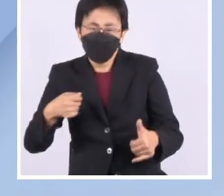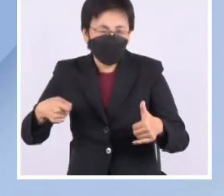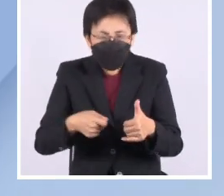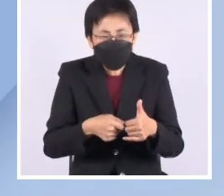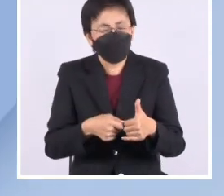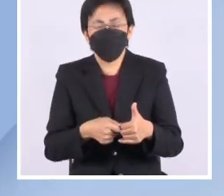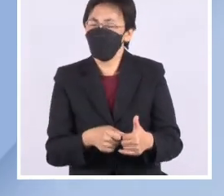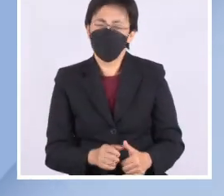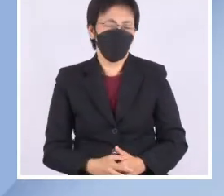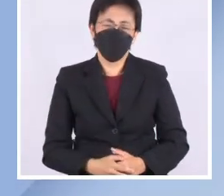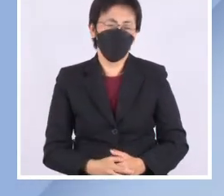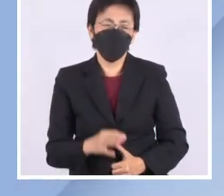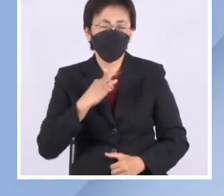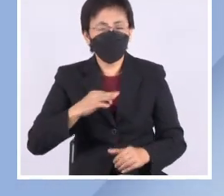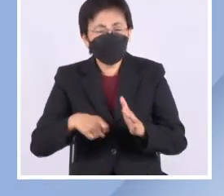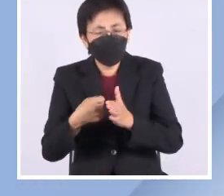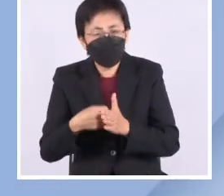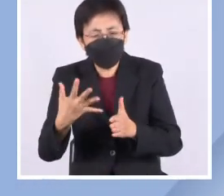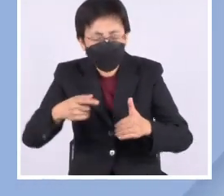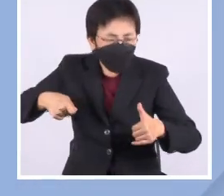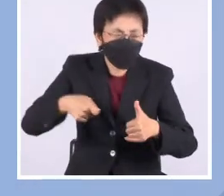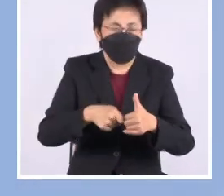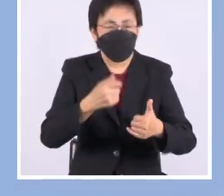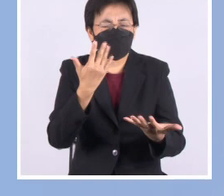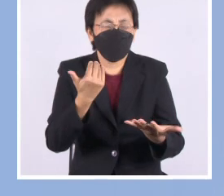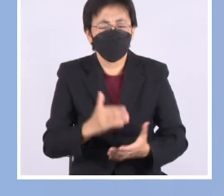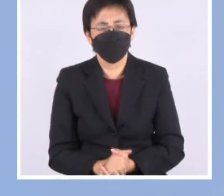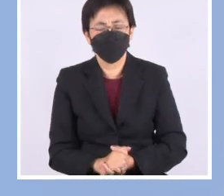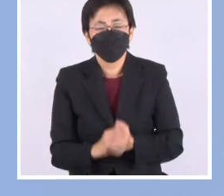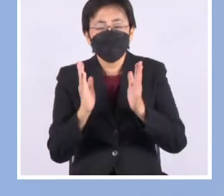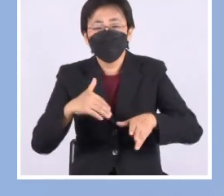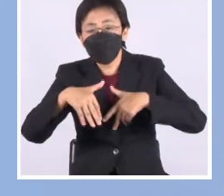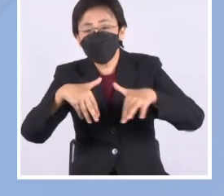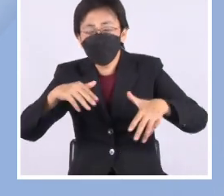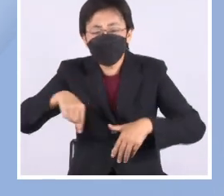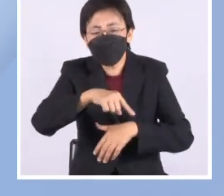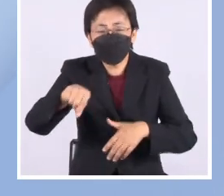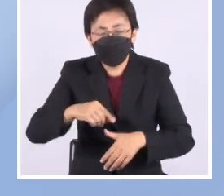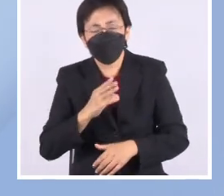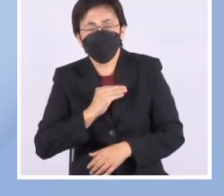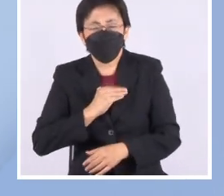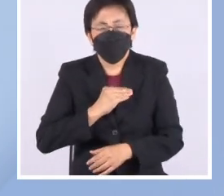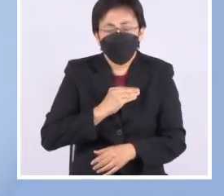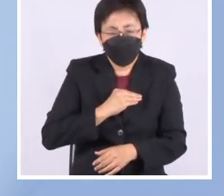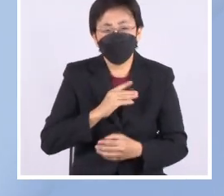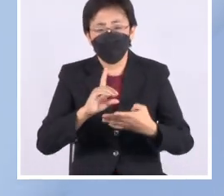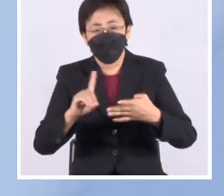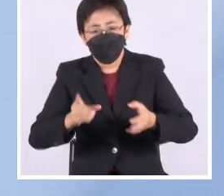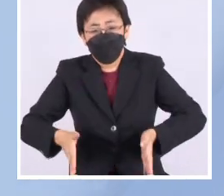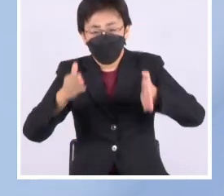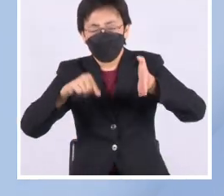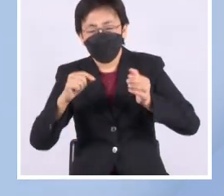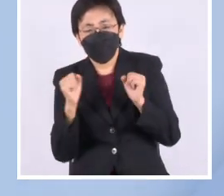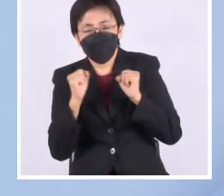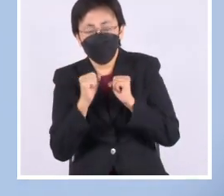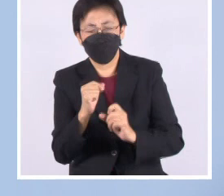รมเนี่ยทำเกินกว่าเหตุไปเธอบอกนะบอกว่ามีผู้พักอาศัยหลายคนเธอกลัวมากๆเลยนะคะสำหรับคอนโดแห่งนี้ตอนนี้เนี่ยเรื่อง